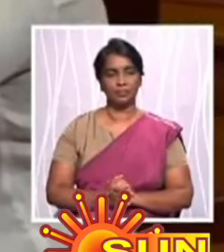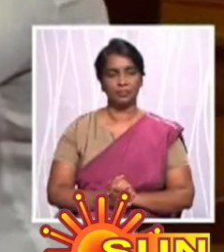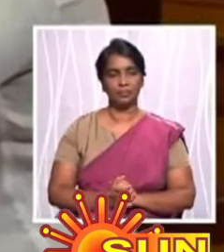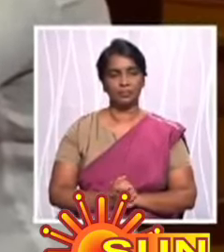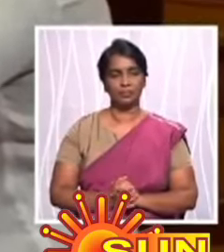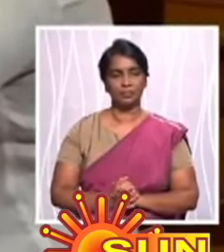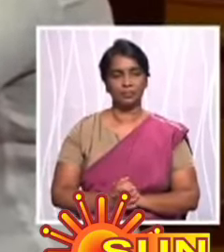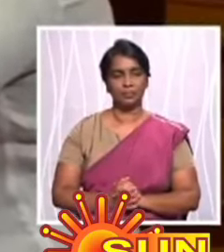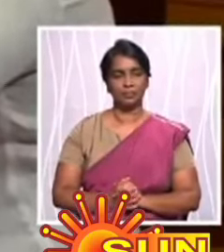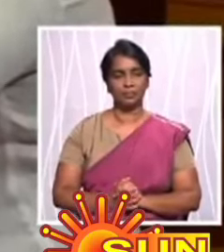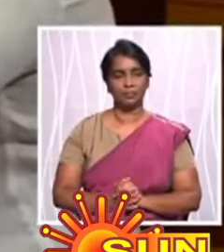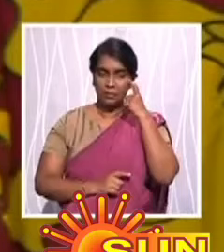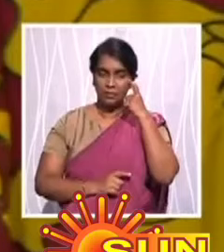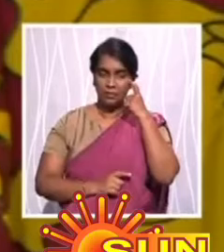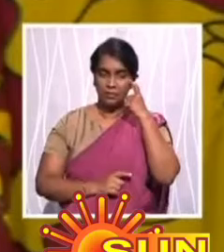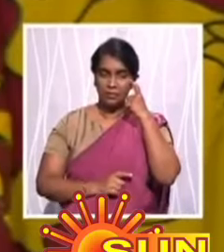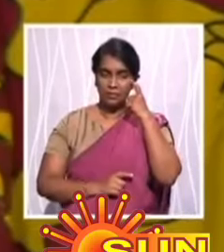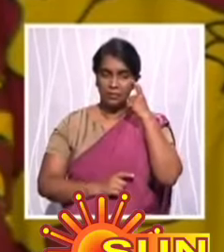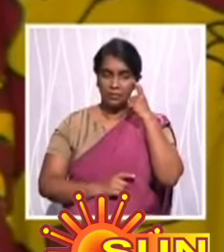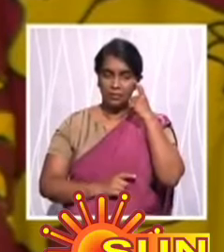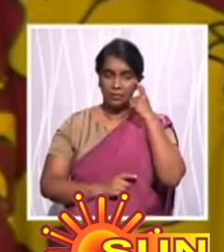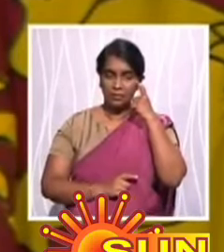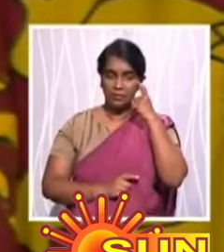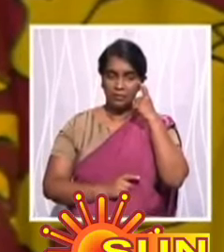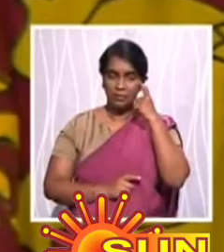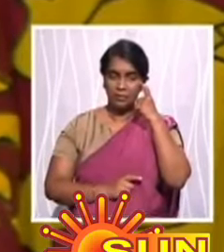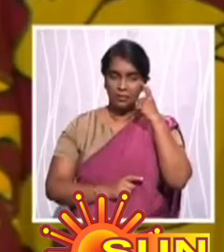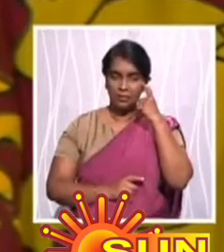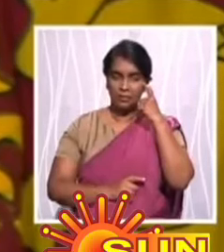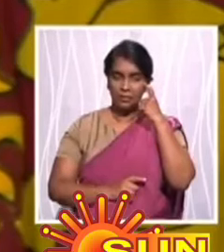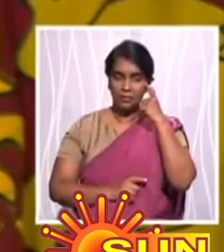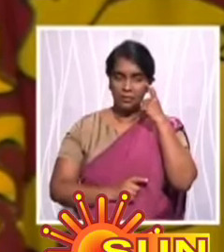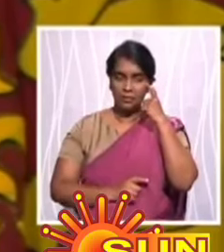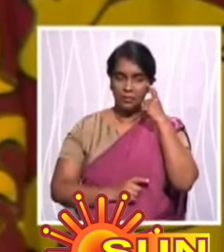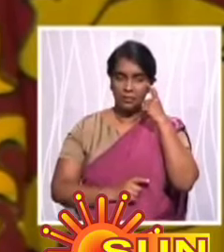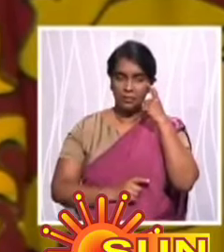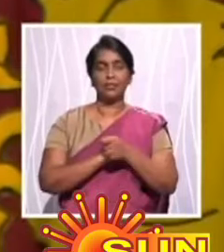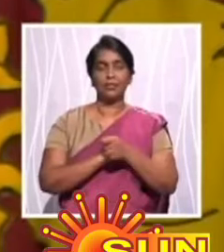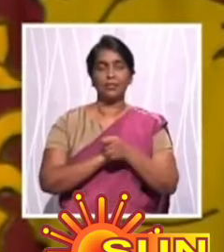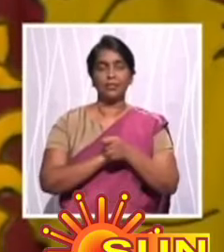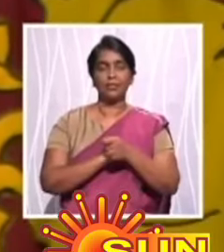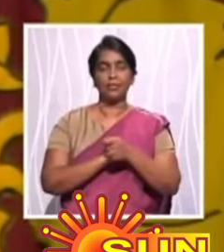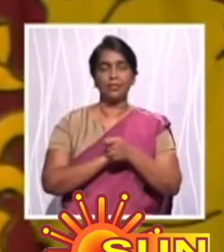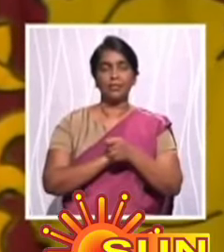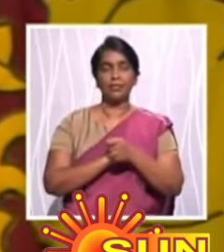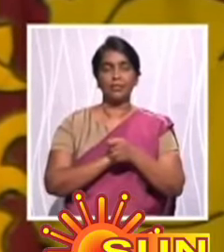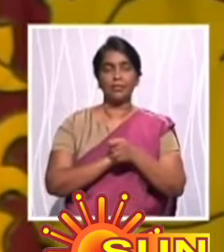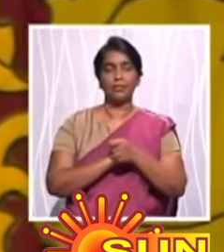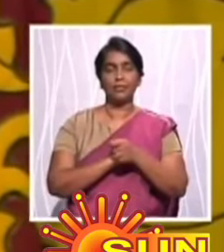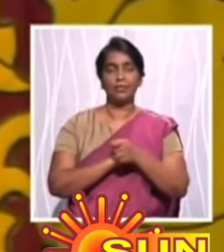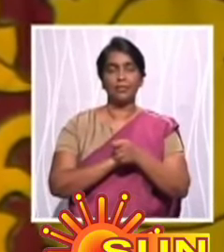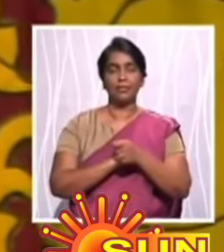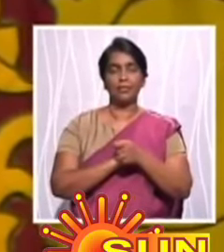காரணமாக பிரதமர் உள்ளிட்ட 21 பேர் கொண்ட கேபினெட் மட்டுமே பதவி ஏற்றது வரும் நவம்பர் 21 ஆம் தேதி இலங்கை